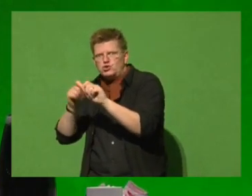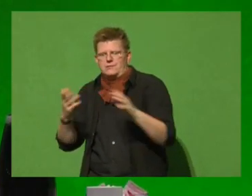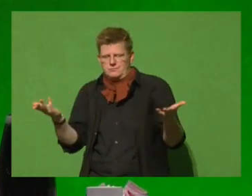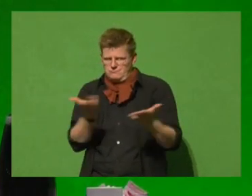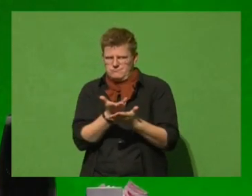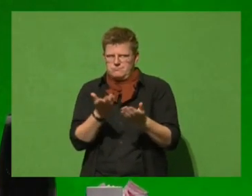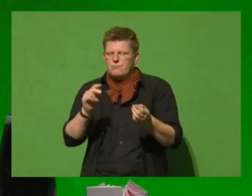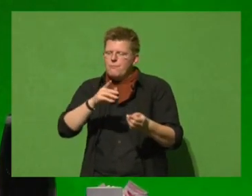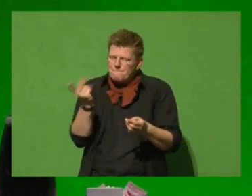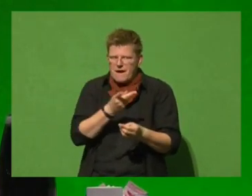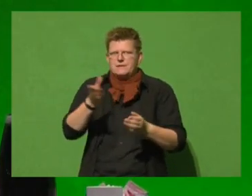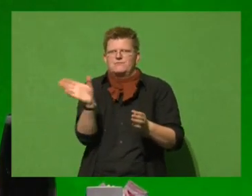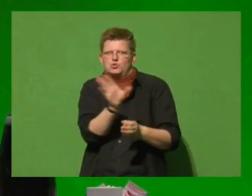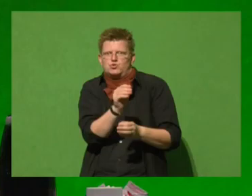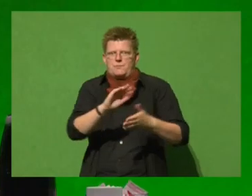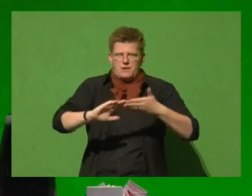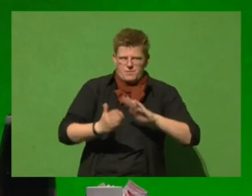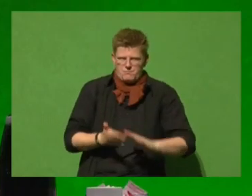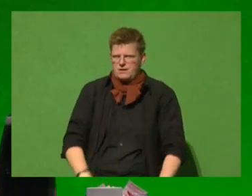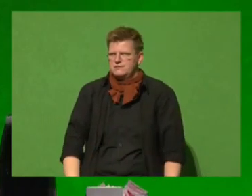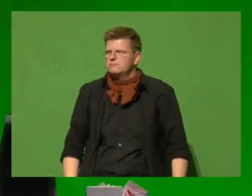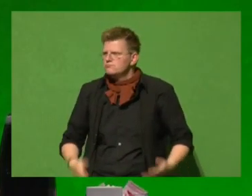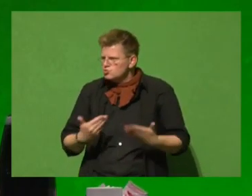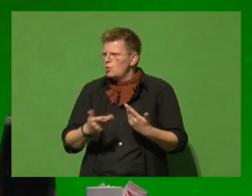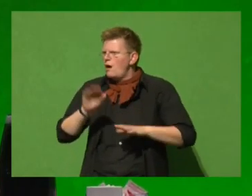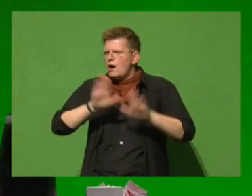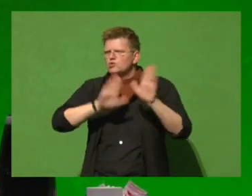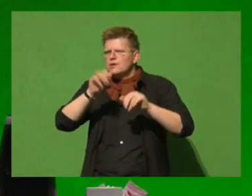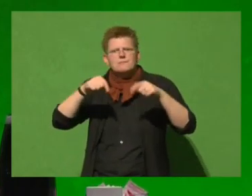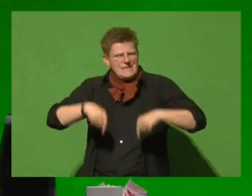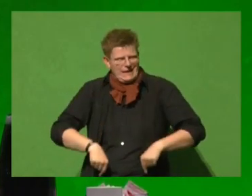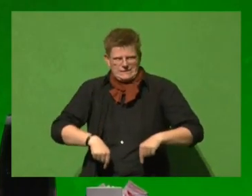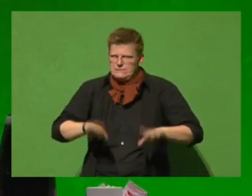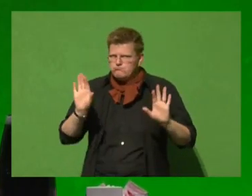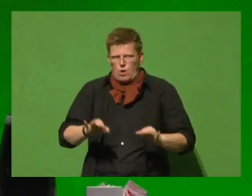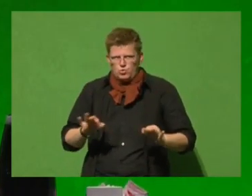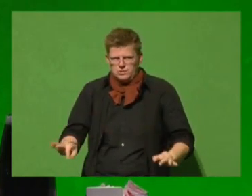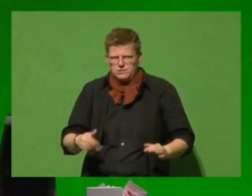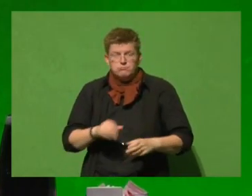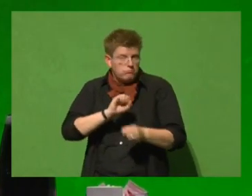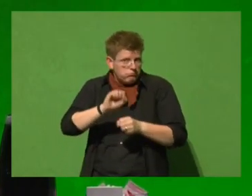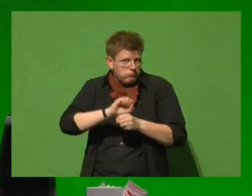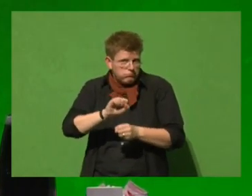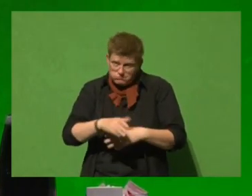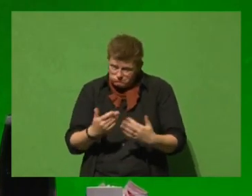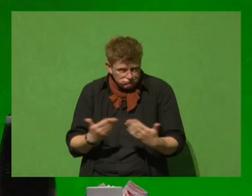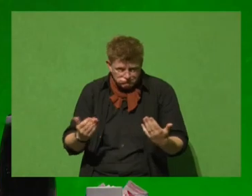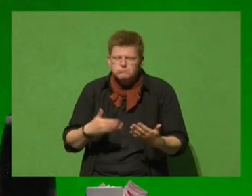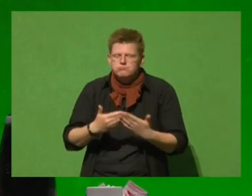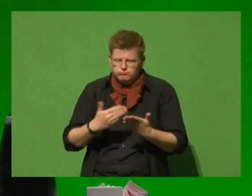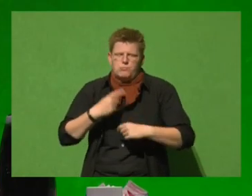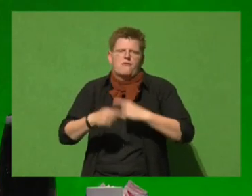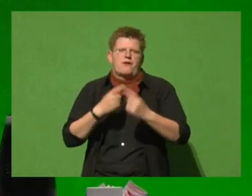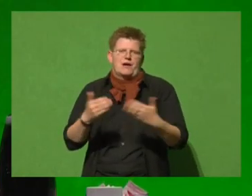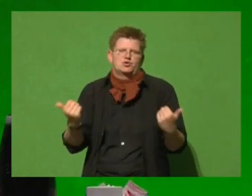Abstimmung. Und ich sehe auch hier keinen Widerspruch. Dann können wir damit so verfahren. Und